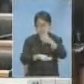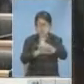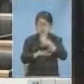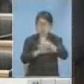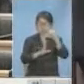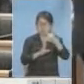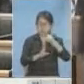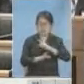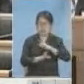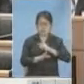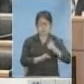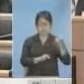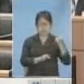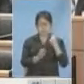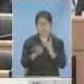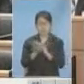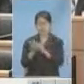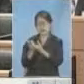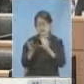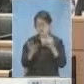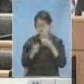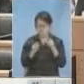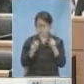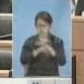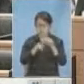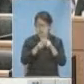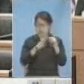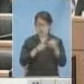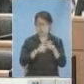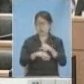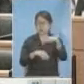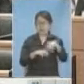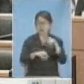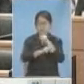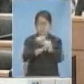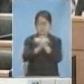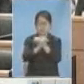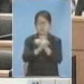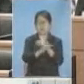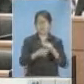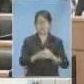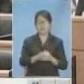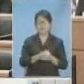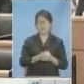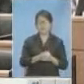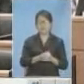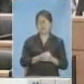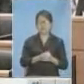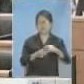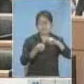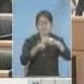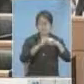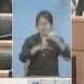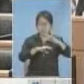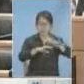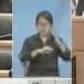ครับฉะนั้นเนี่ยกรมป้องกันและบรรเทาสาภัยนะครับในการที่ใช้งบประมาณในสิ่งต่างๆ